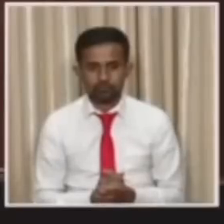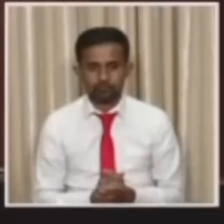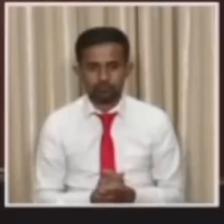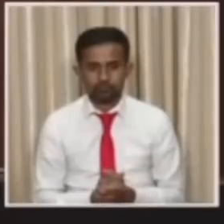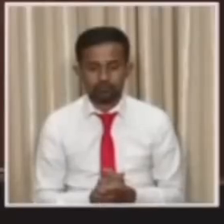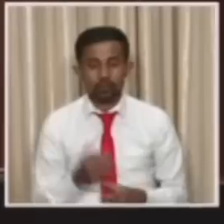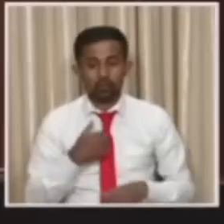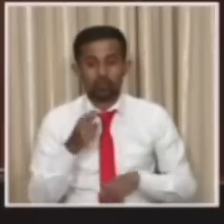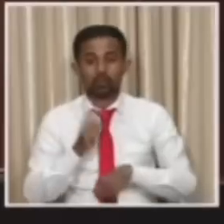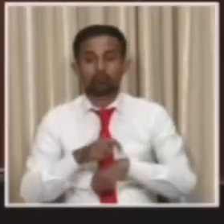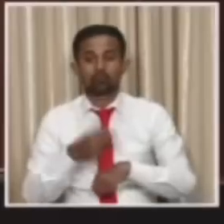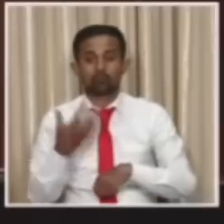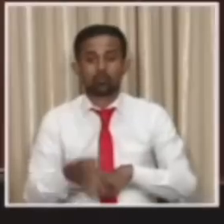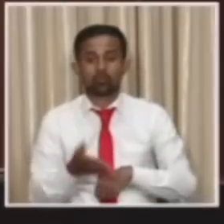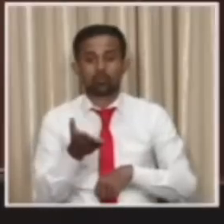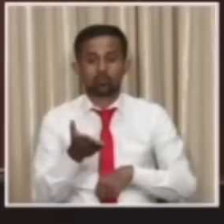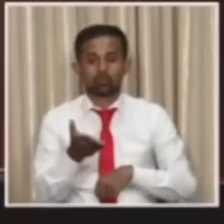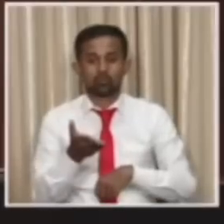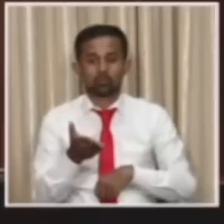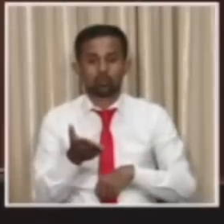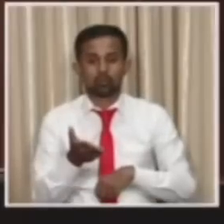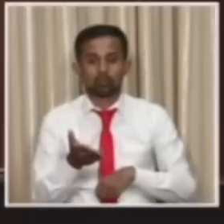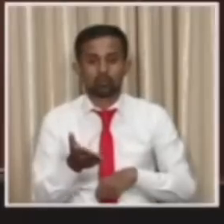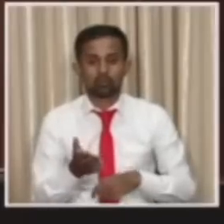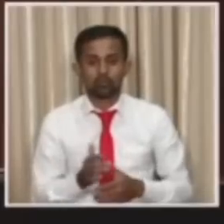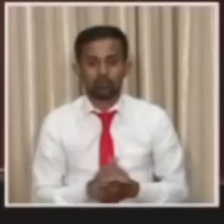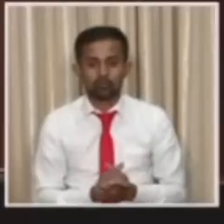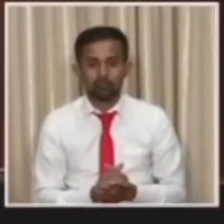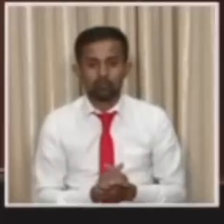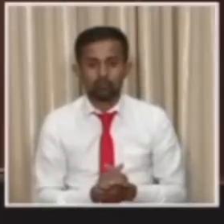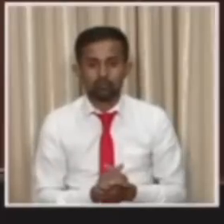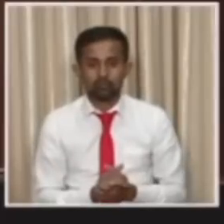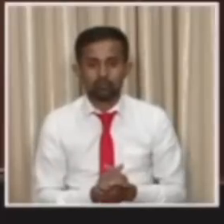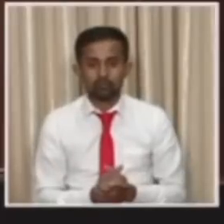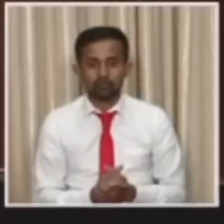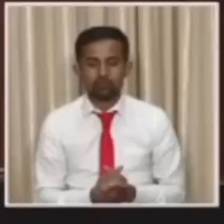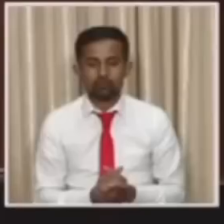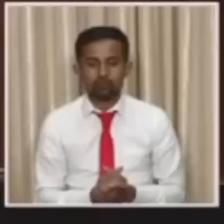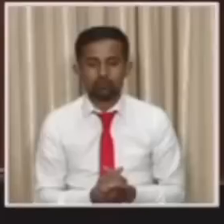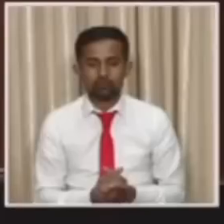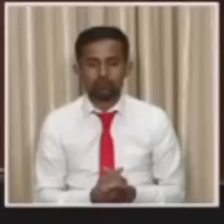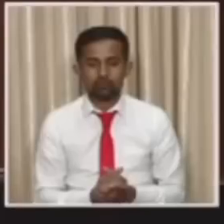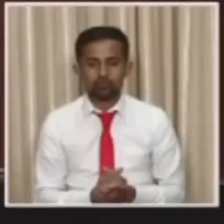මගේ වෙලාව යනවා මම පාලනය කරන්න ඉන්ටර්ෆෝඩ් එක කියන්නේ ඔව්